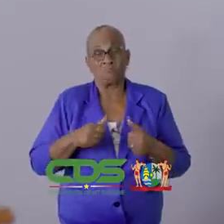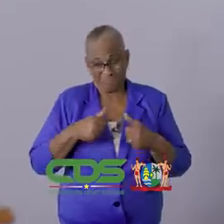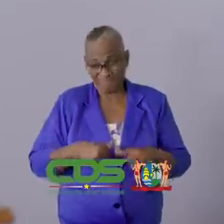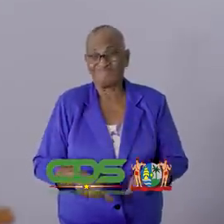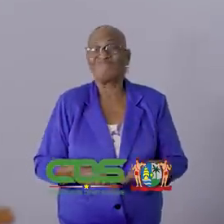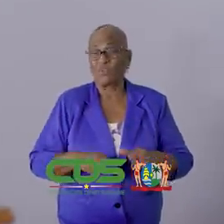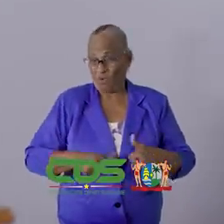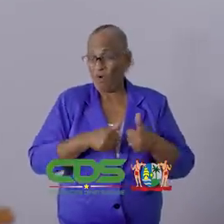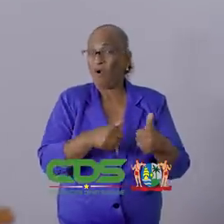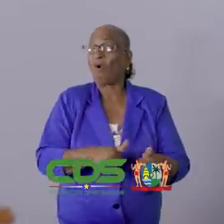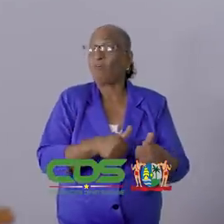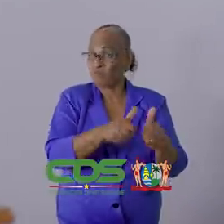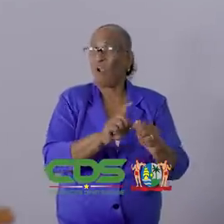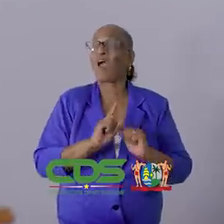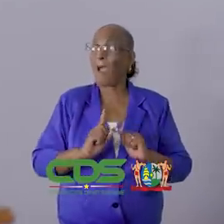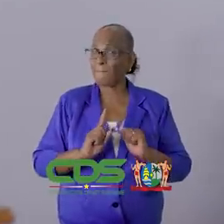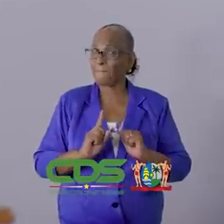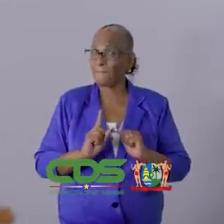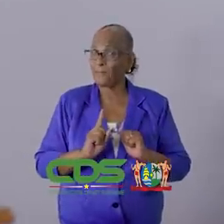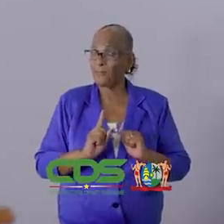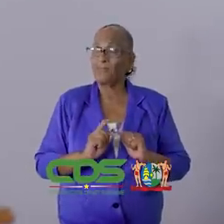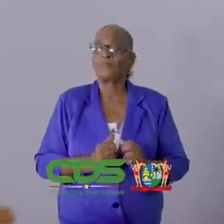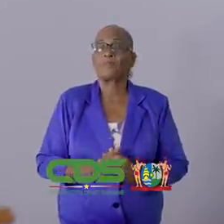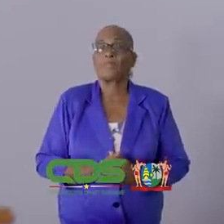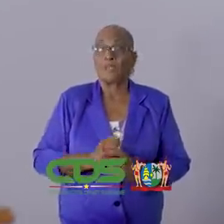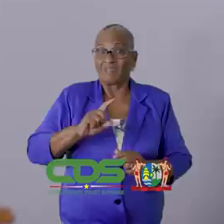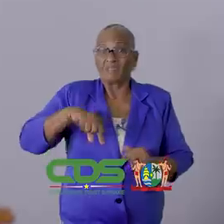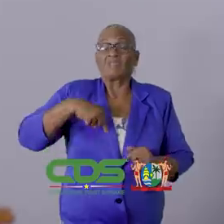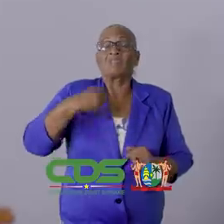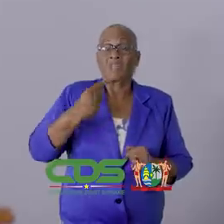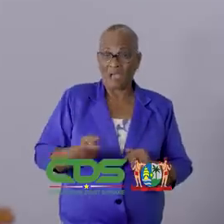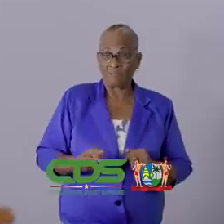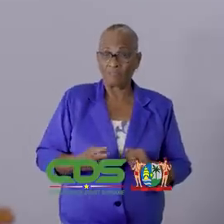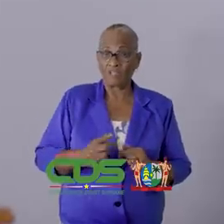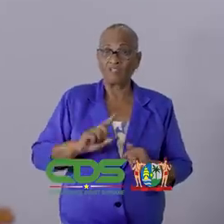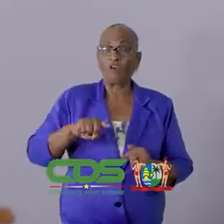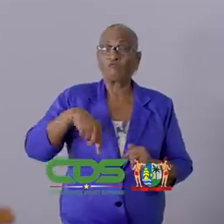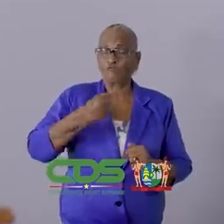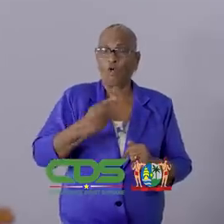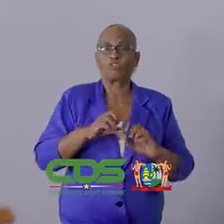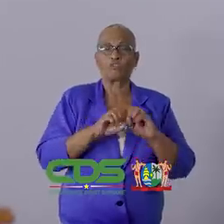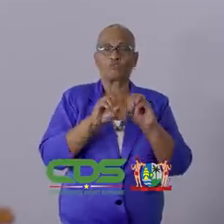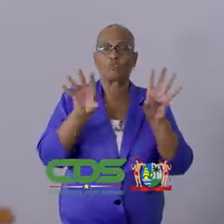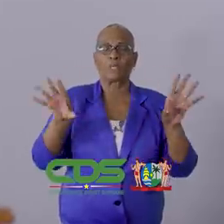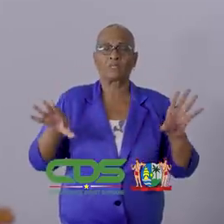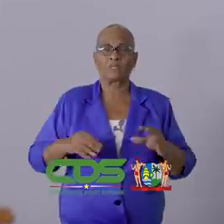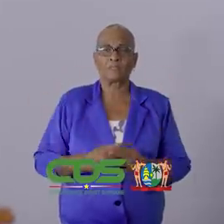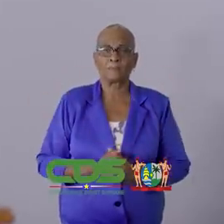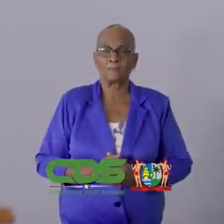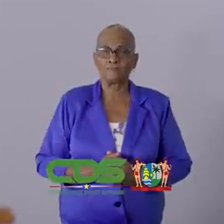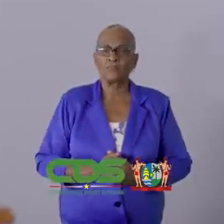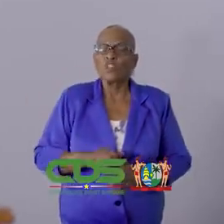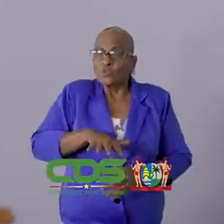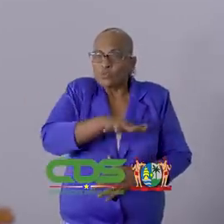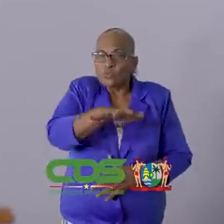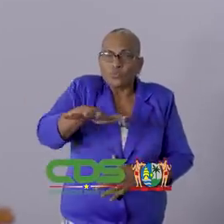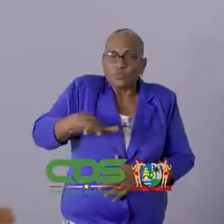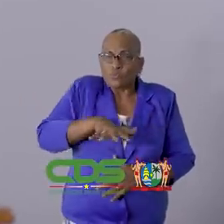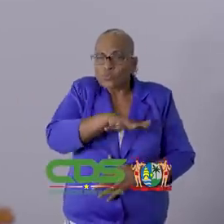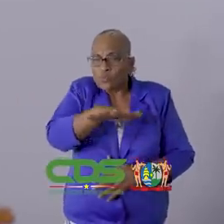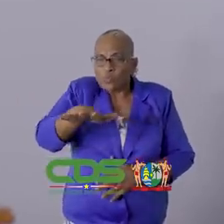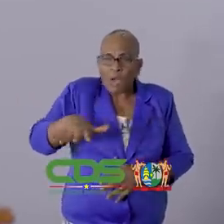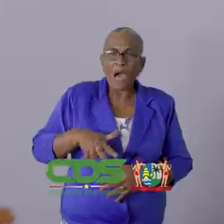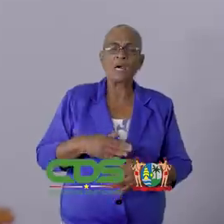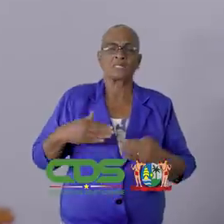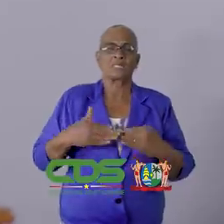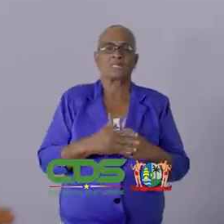hebben verstrekkende gevolgen. In gevolge daarvan de volgende toelichtingen. De